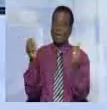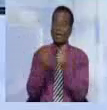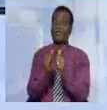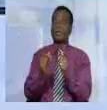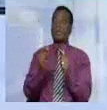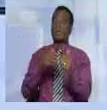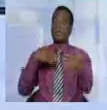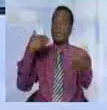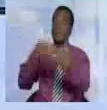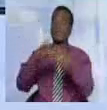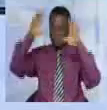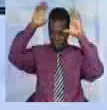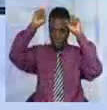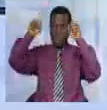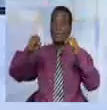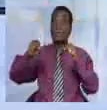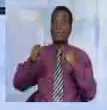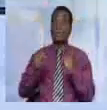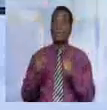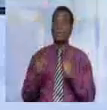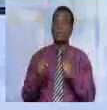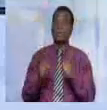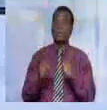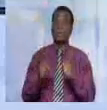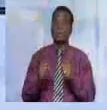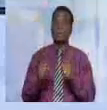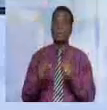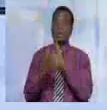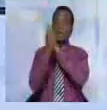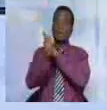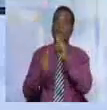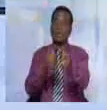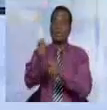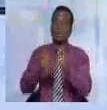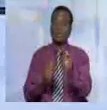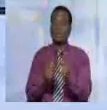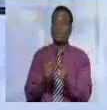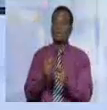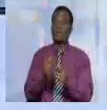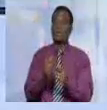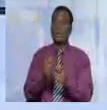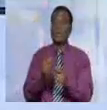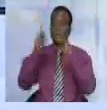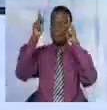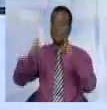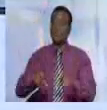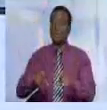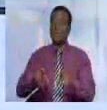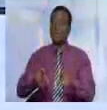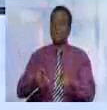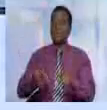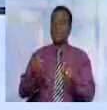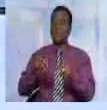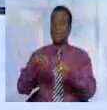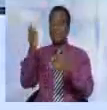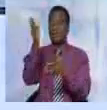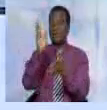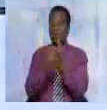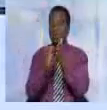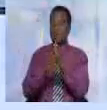impatience l'arrivée du chef de l'État ce lundi. La qualité de la gestion administrative des personnels du système scolaire,